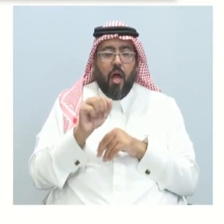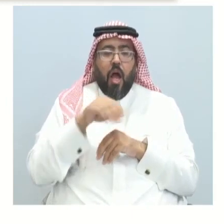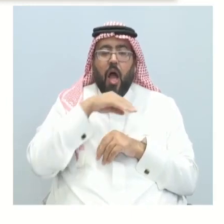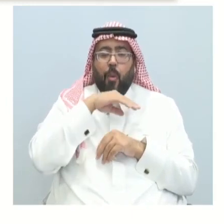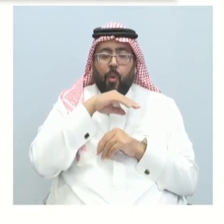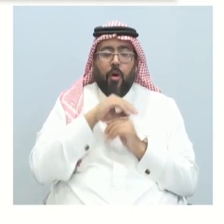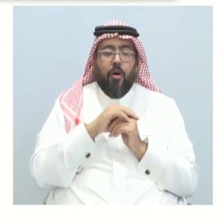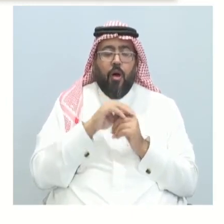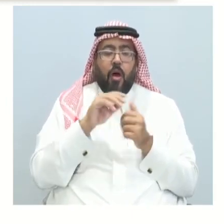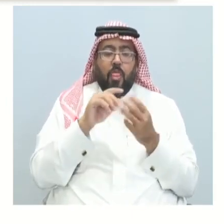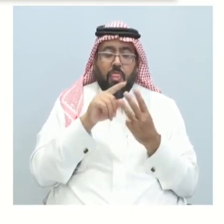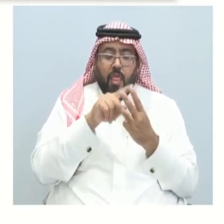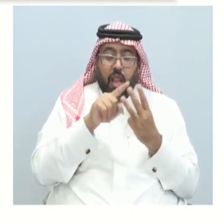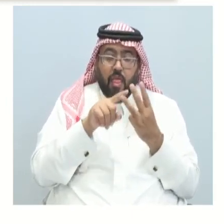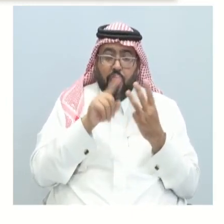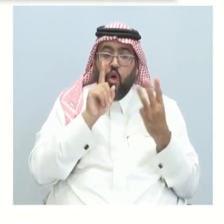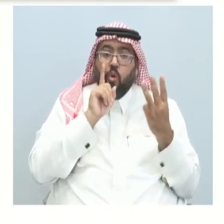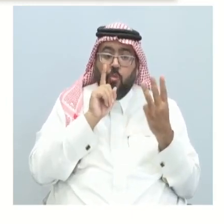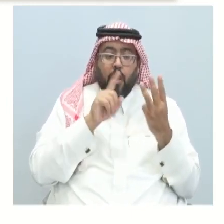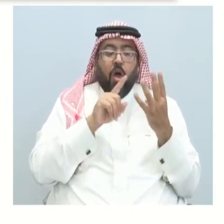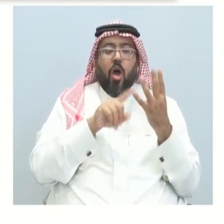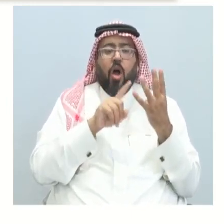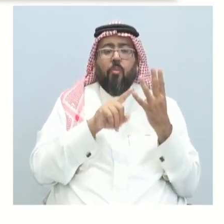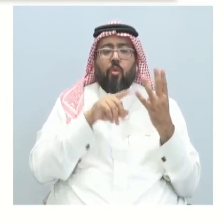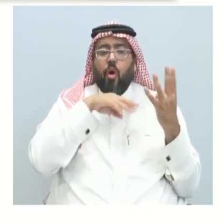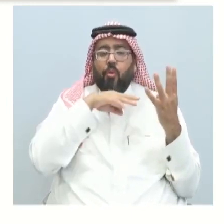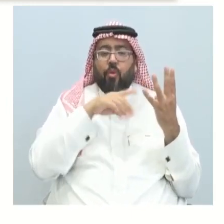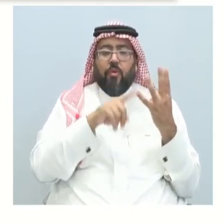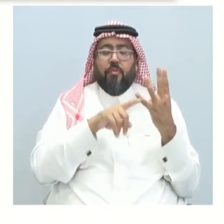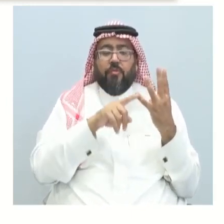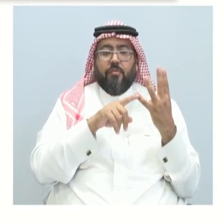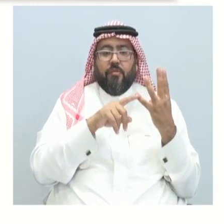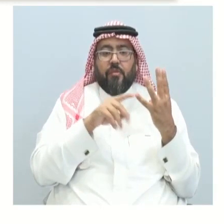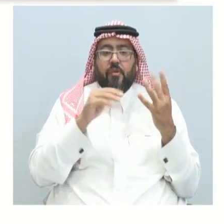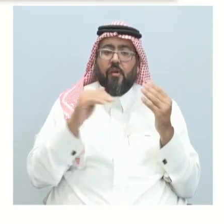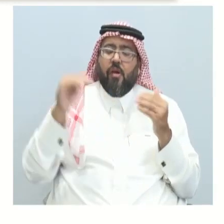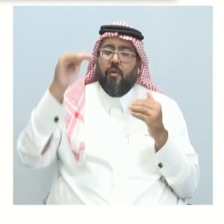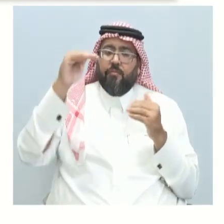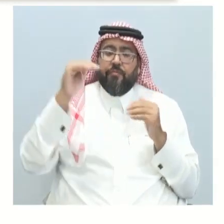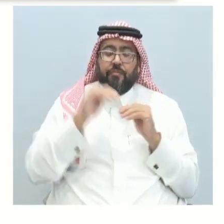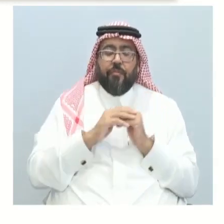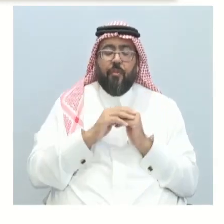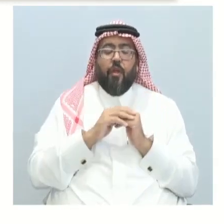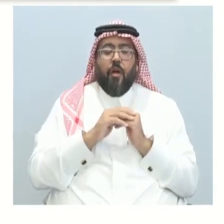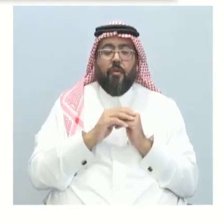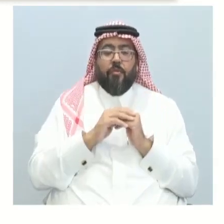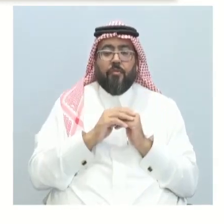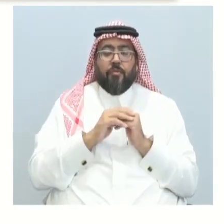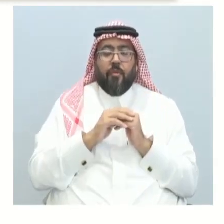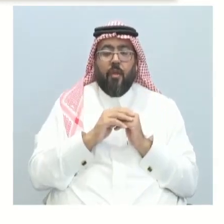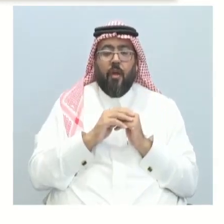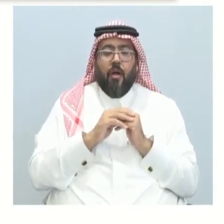الام على حق الاب له مكانه كبيره مما يدل على ان لها الفضل ولها الحق اولى